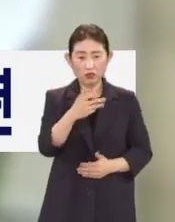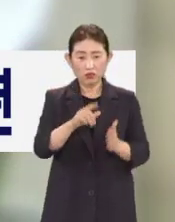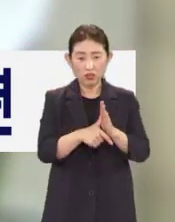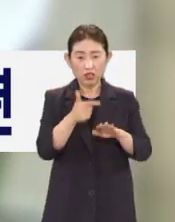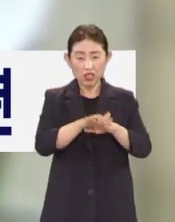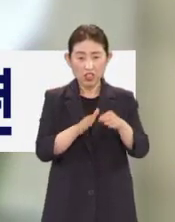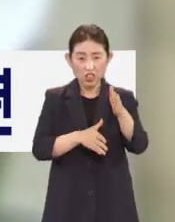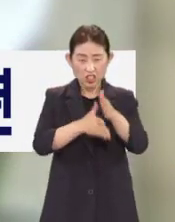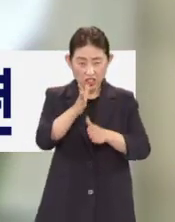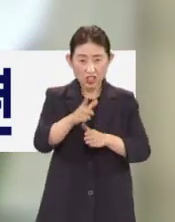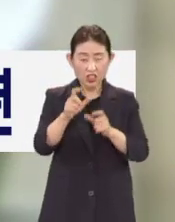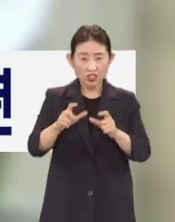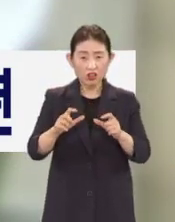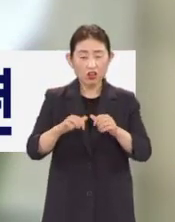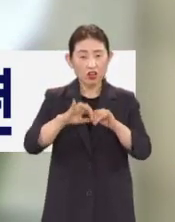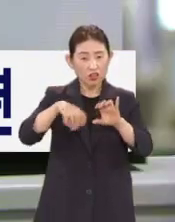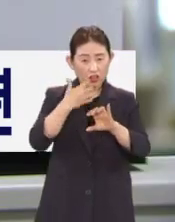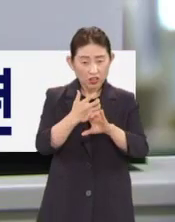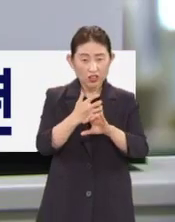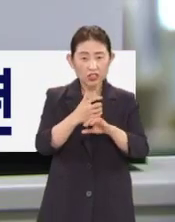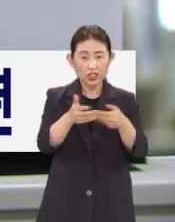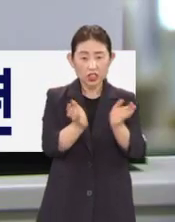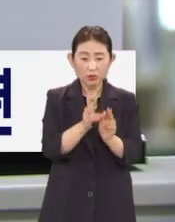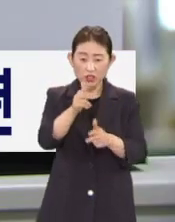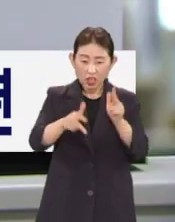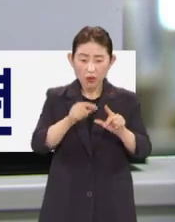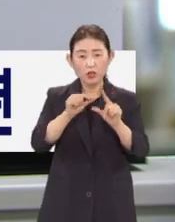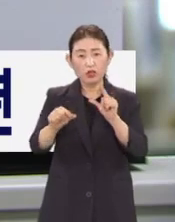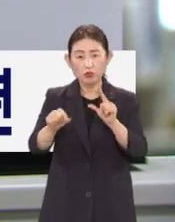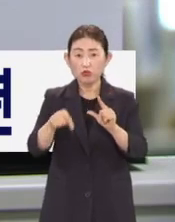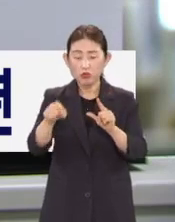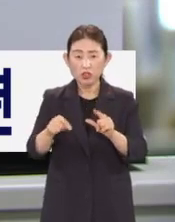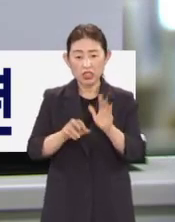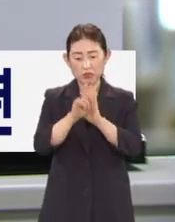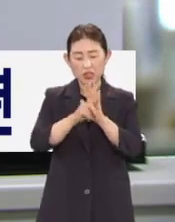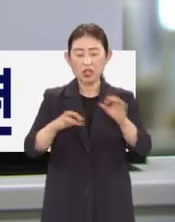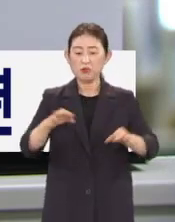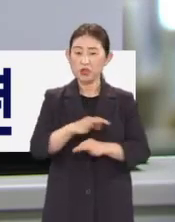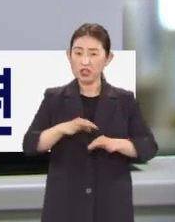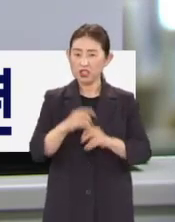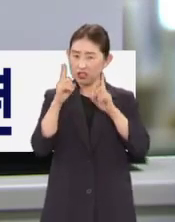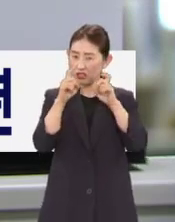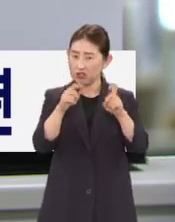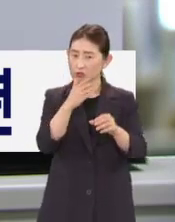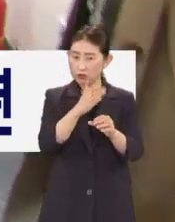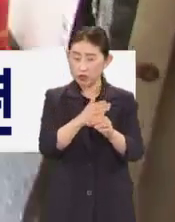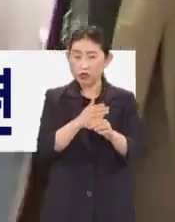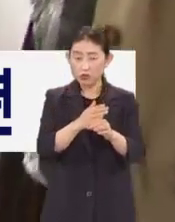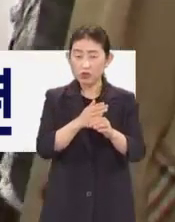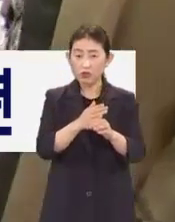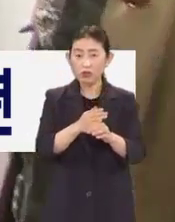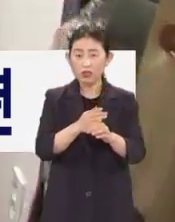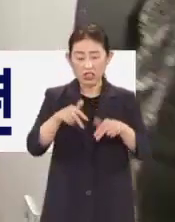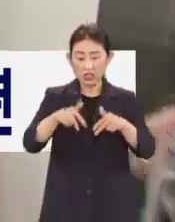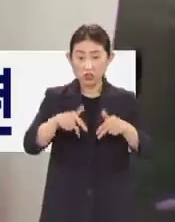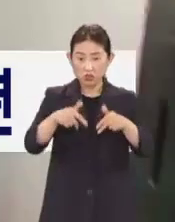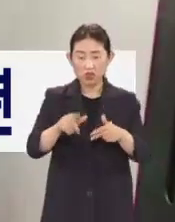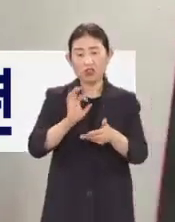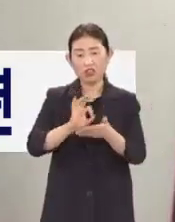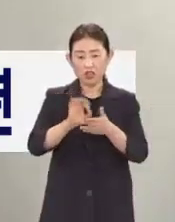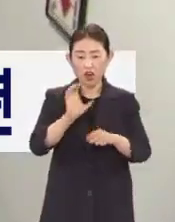대전시 지역사회혁신팀에서 벌인 사업 가운데 일부에 입찰 비리 의혹이 있는 것으로 보고 당시 직원들이